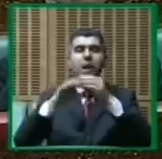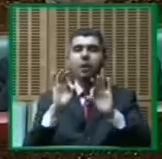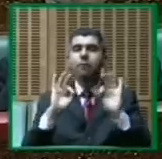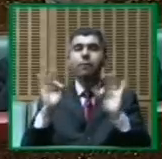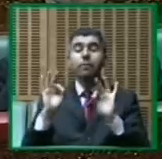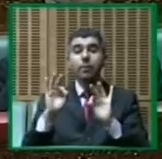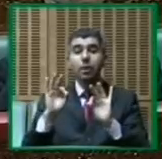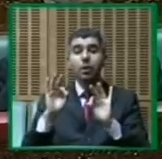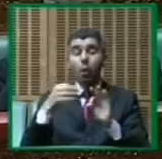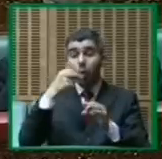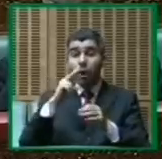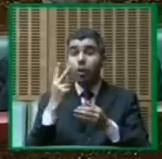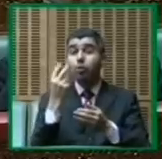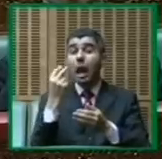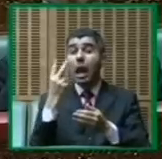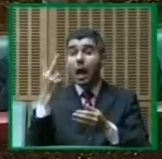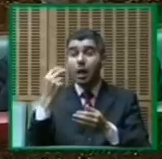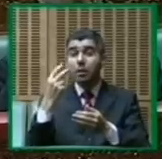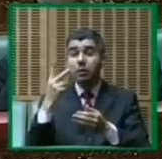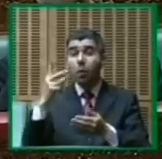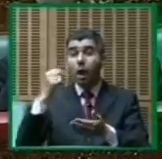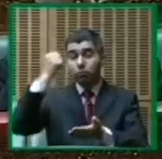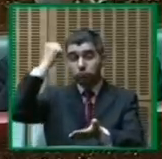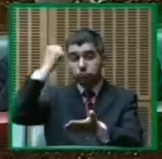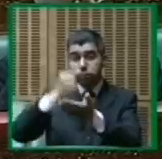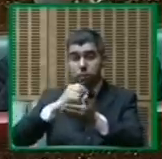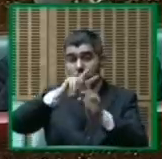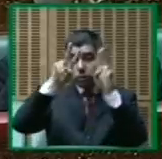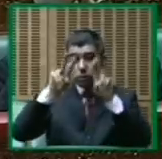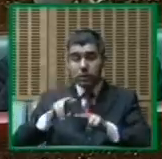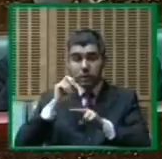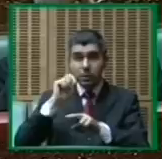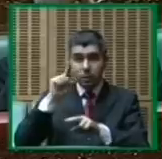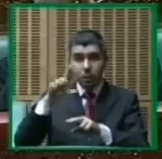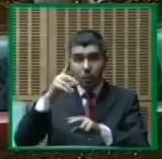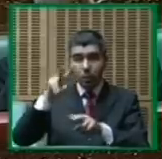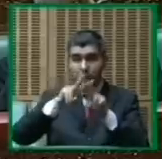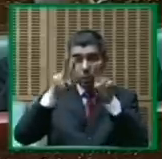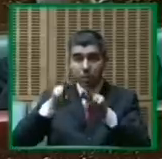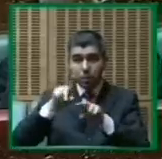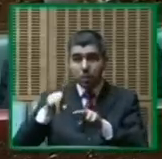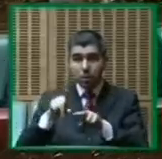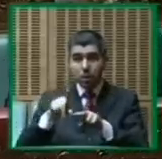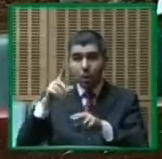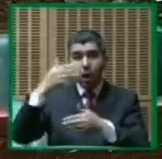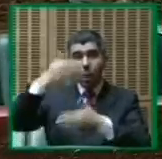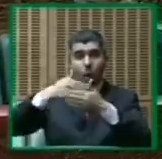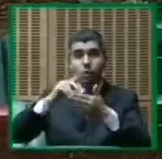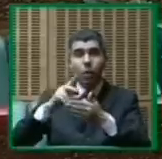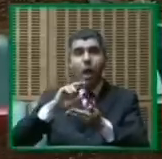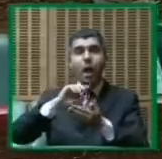في شهرين كيحصل على رخصه في وسط المدار القروي السيد الوزير، ها هي